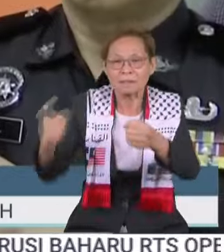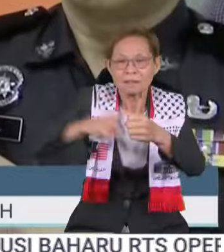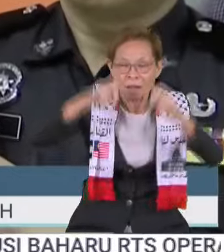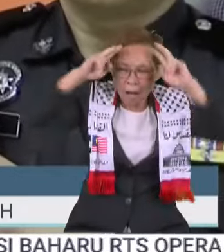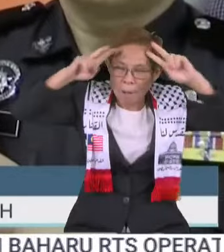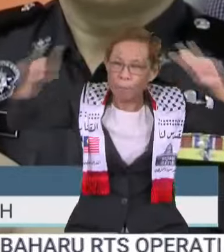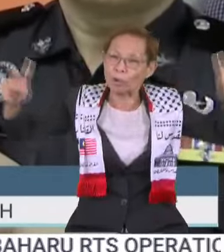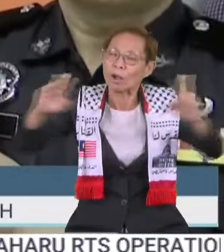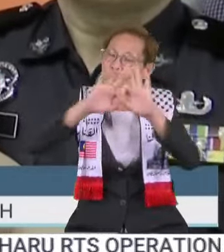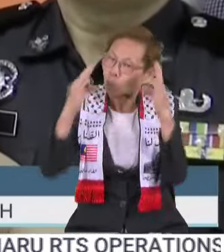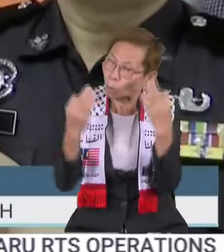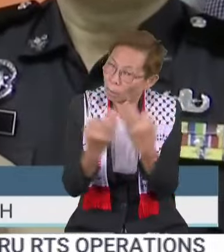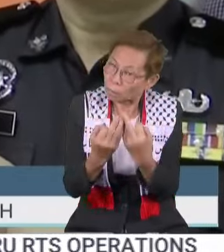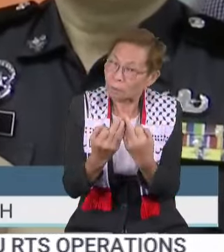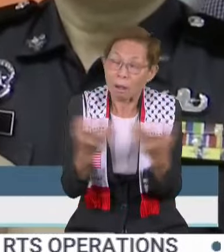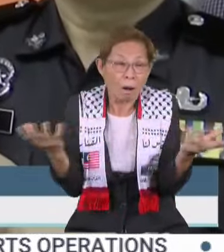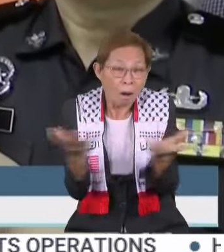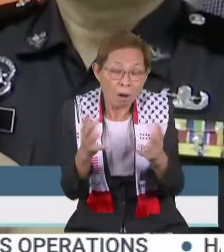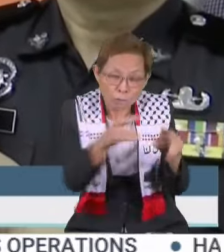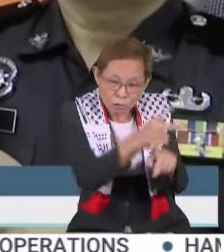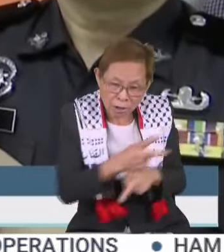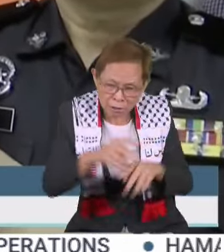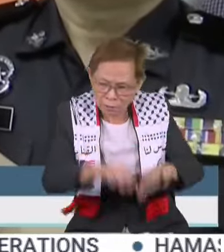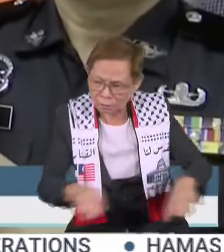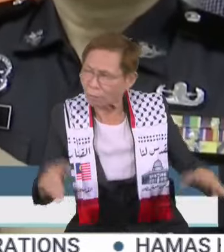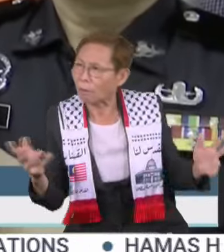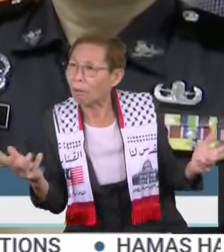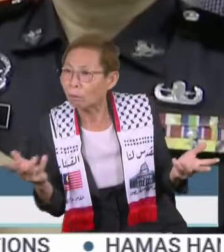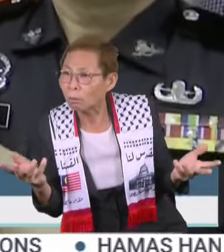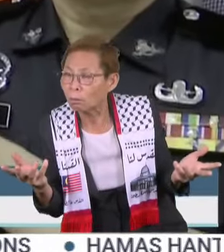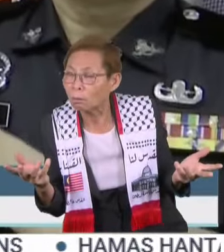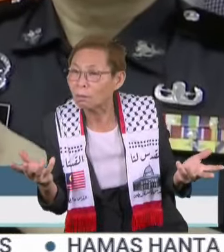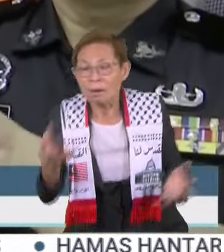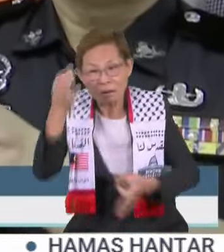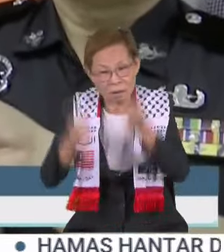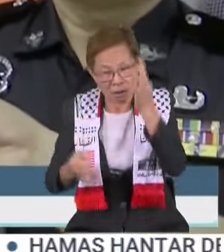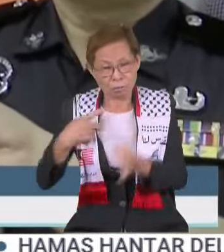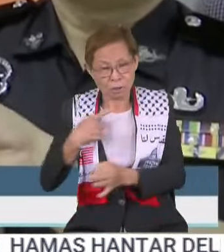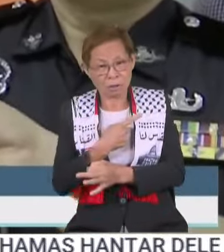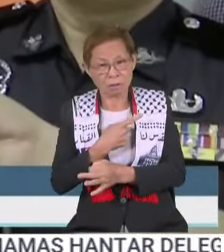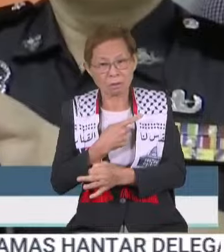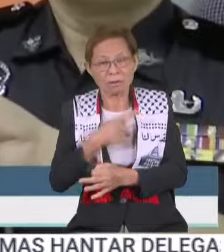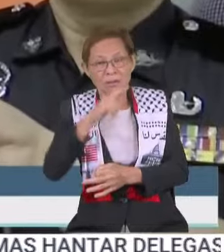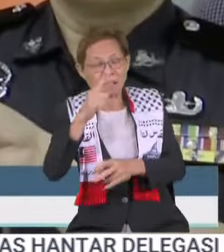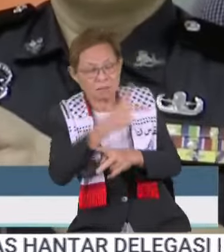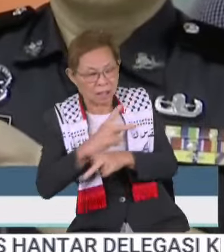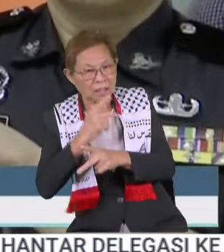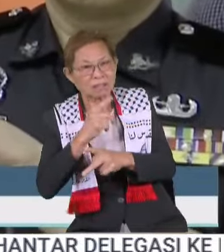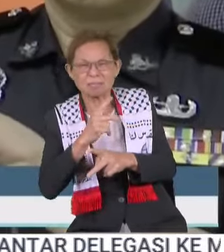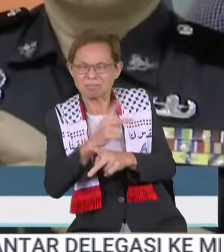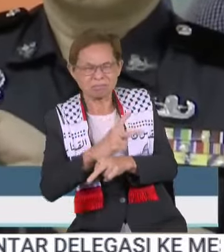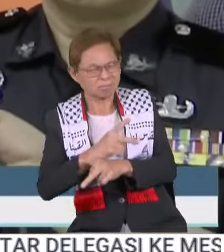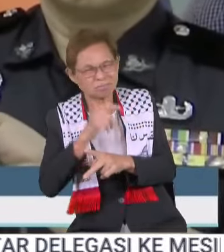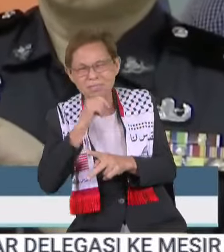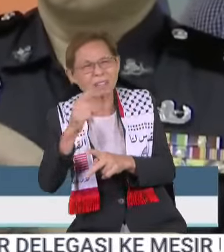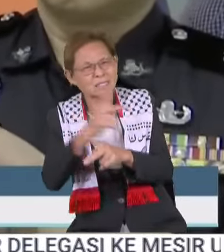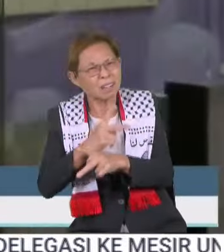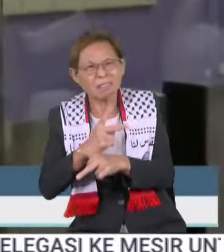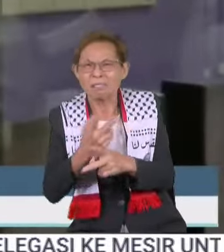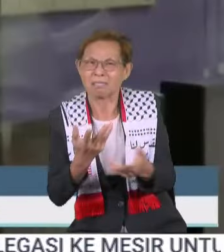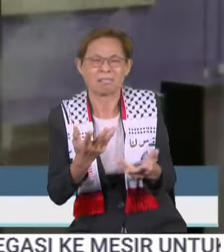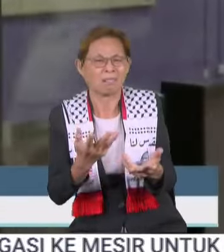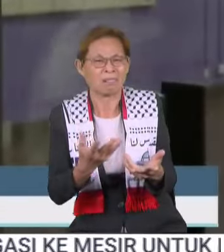keharmonian keluarga dan juga macam mana penjagaan anak-anak kita. Sebab kalau kita tidak jaga anak kita dengan baik, ini yang menyebabkan